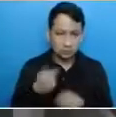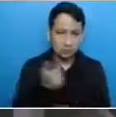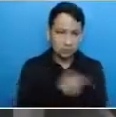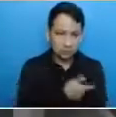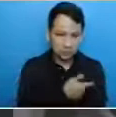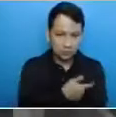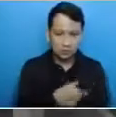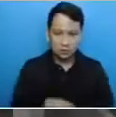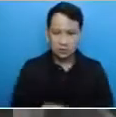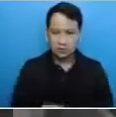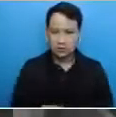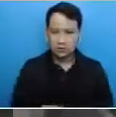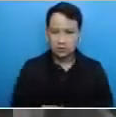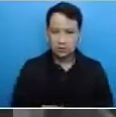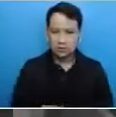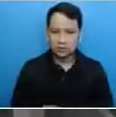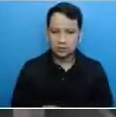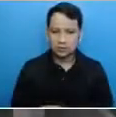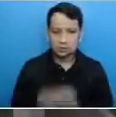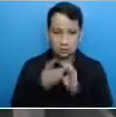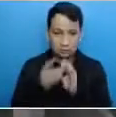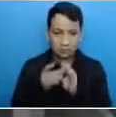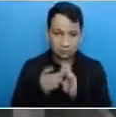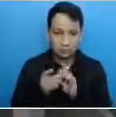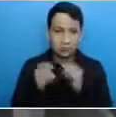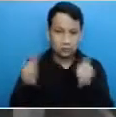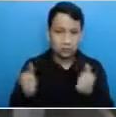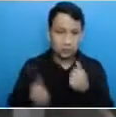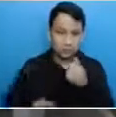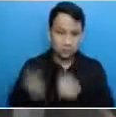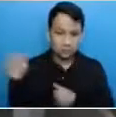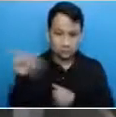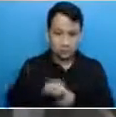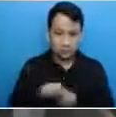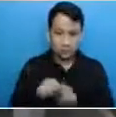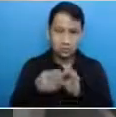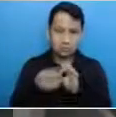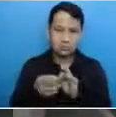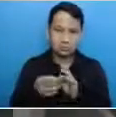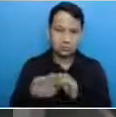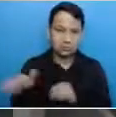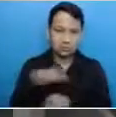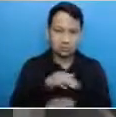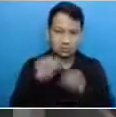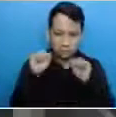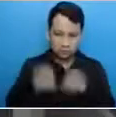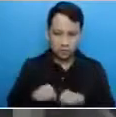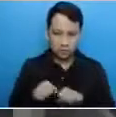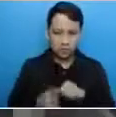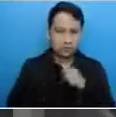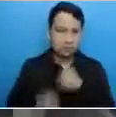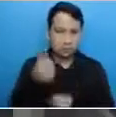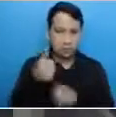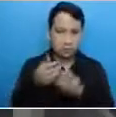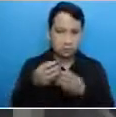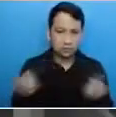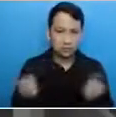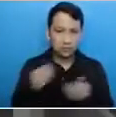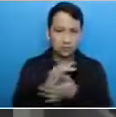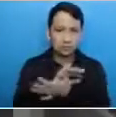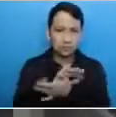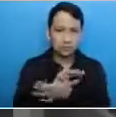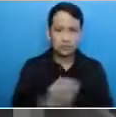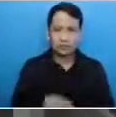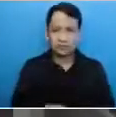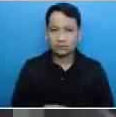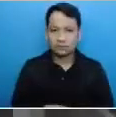eh, kung ano yung situation, di ba? Yeah. Kailangan mag-adapt tayo. Oh, oh. Naniniwala rin ako na love